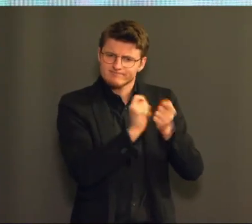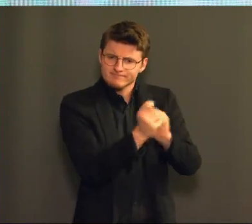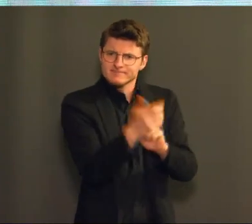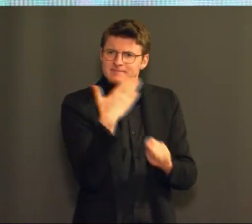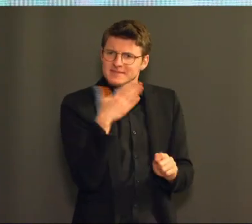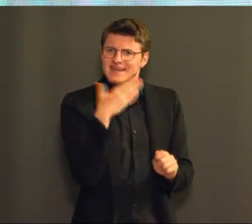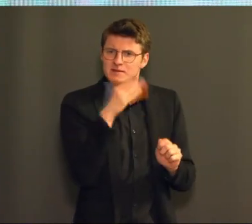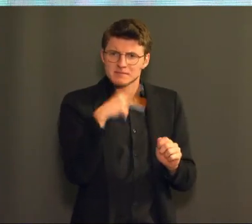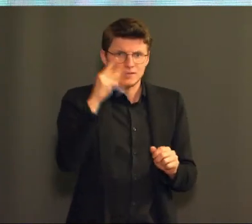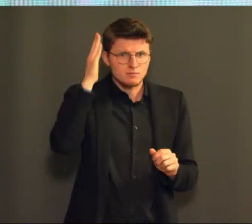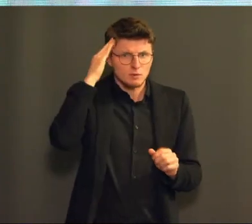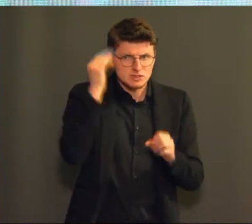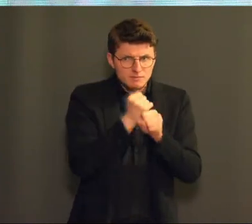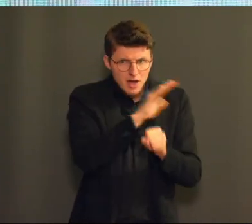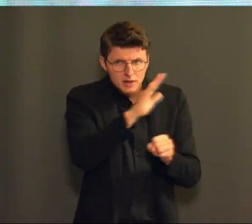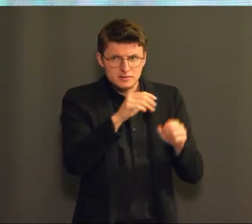hun effect kunnen hebben.